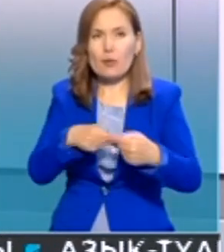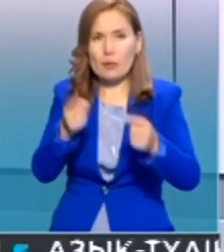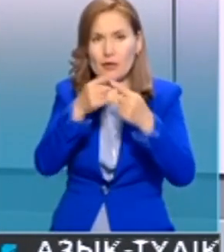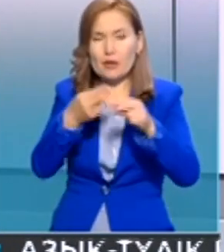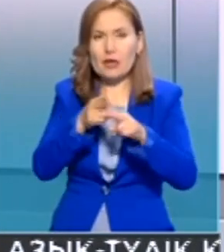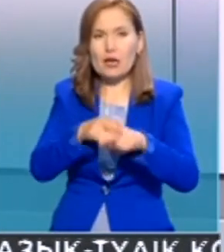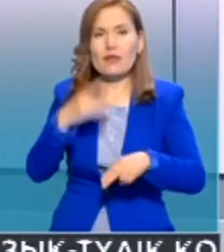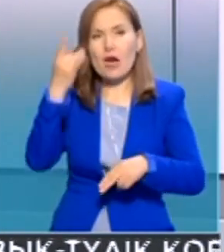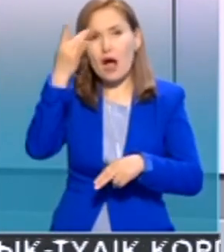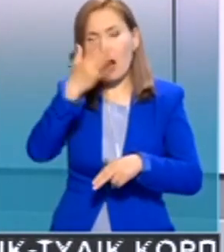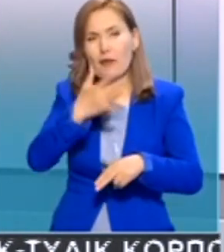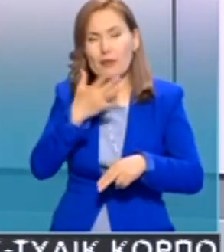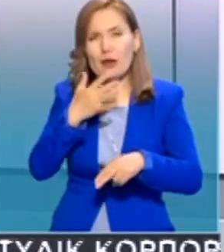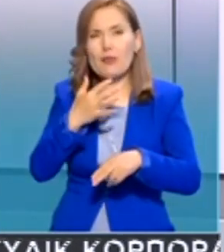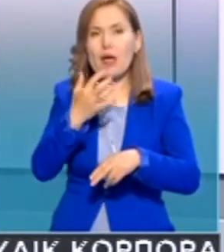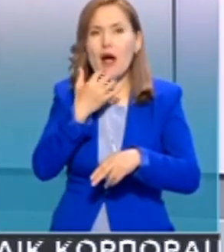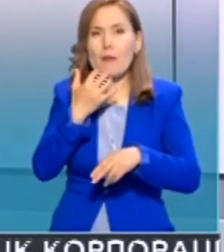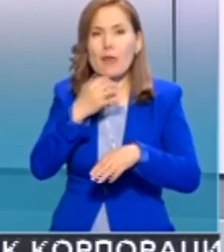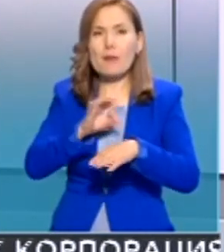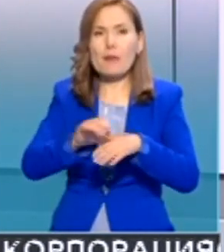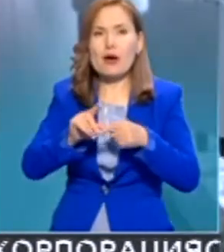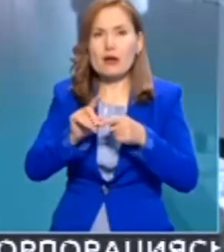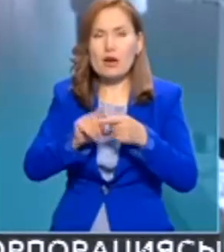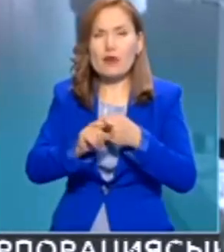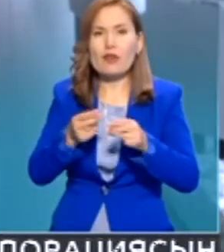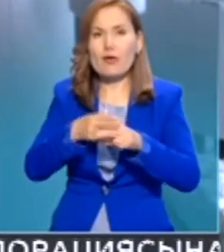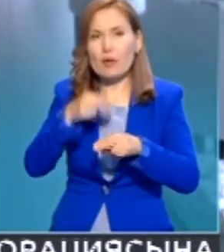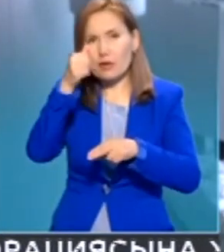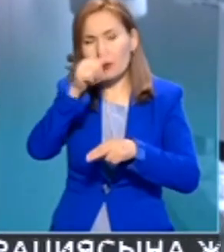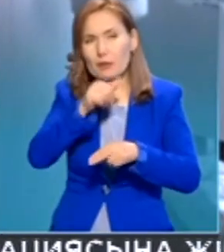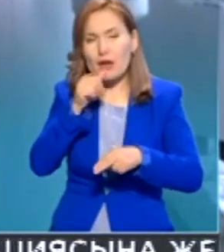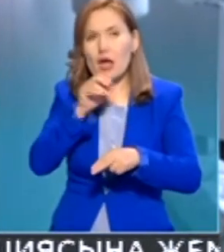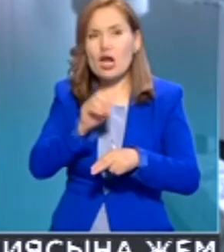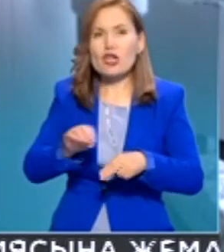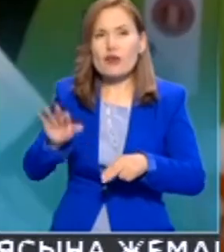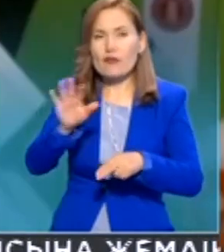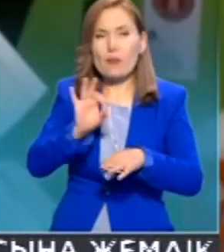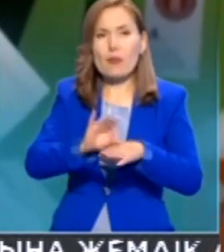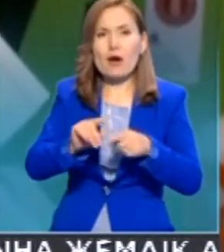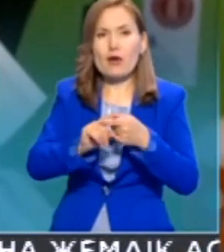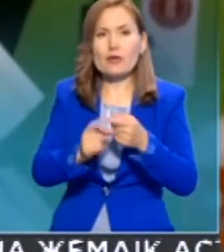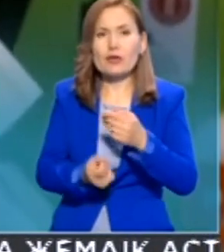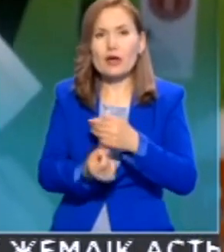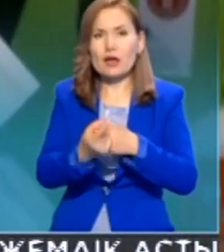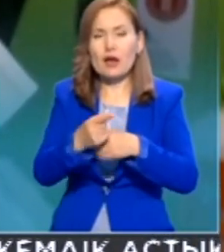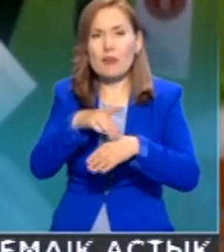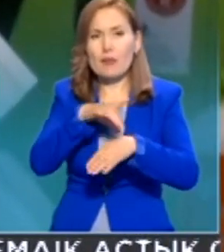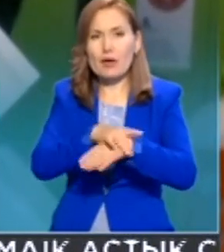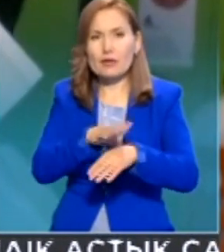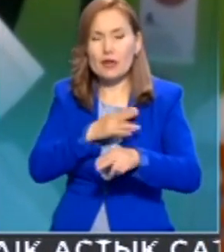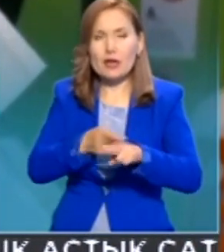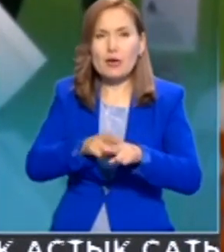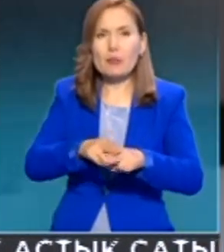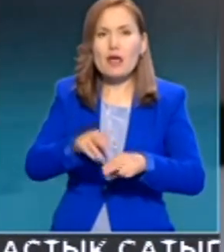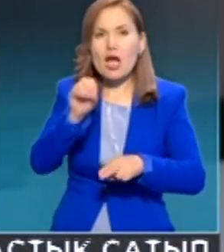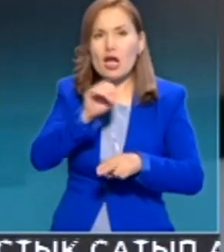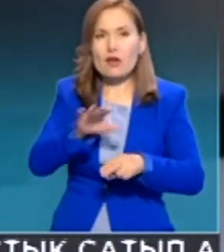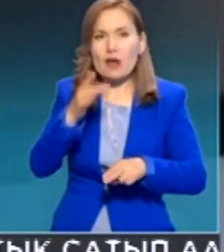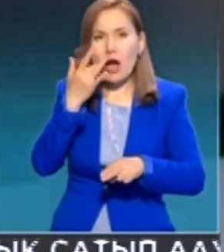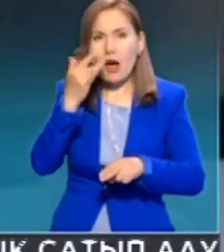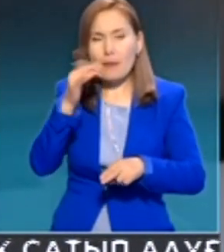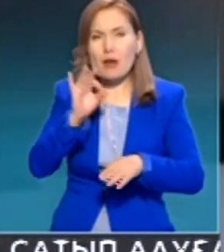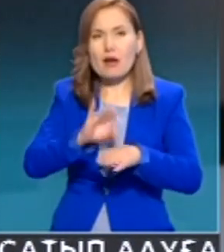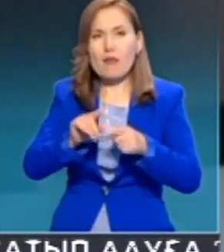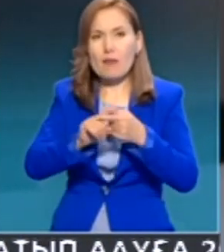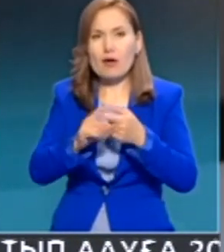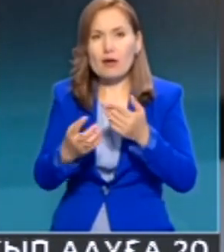Әдетте Африкада кездесетін маймыл шешегі биыл батыс Еуропа мен басқа құрлықтарға жеткен. Ол осы күнге дейін Еуропаның бірқатар елдерімен Америка Құрама